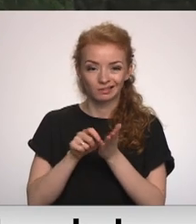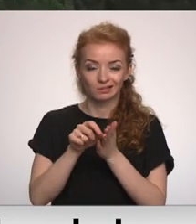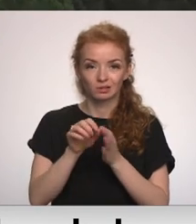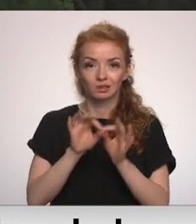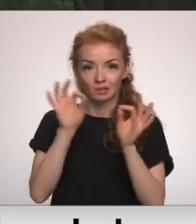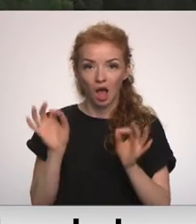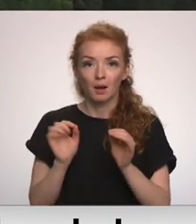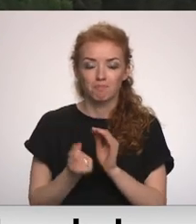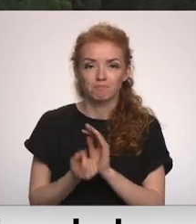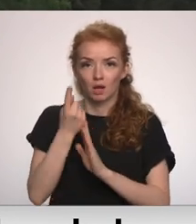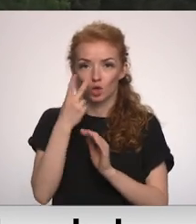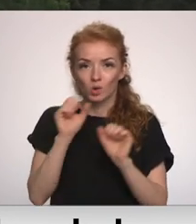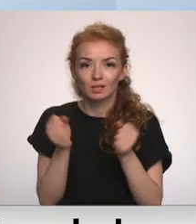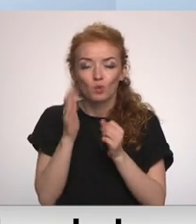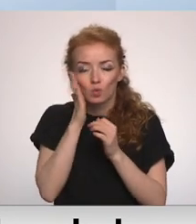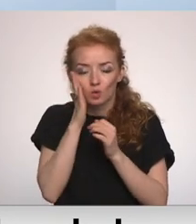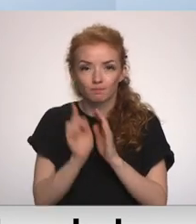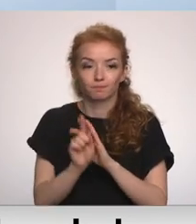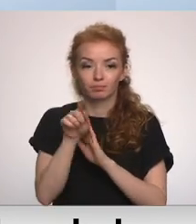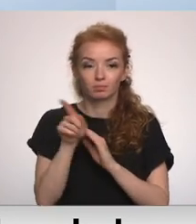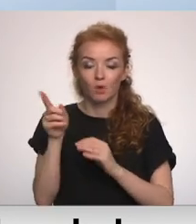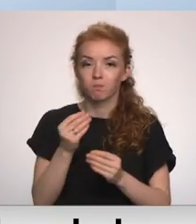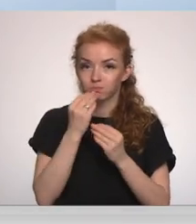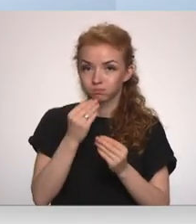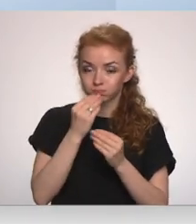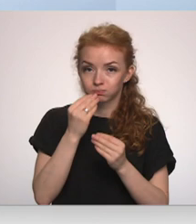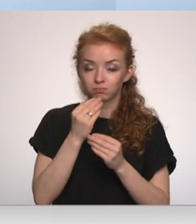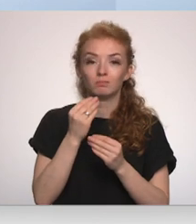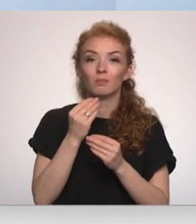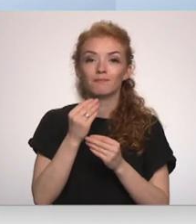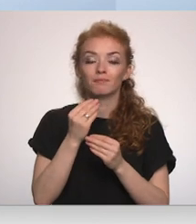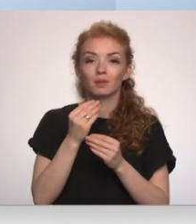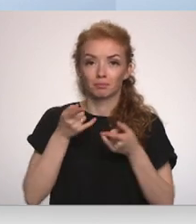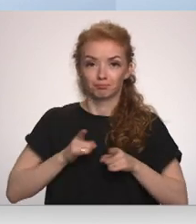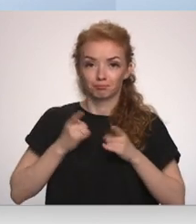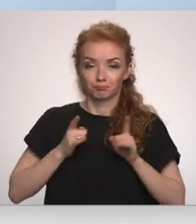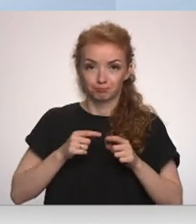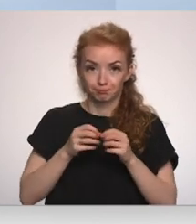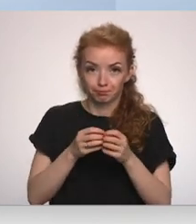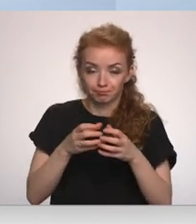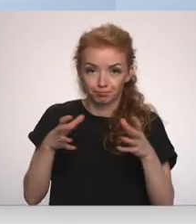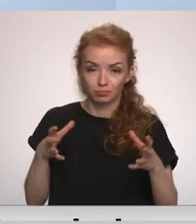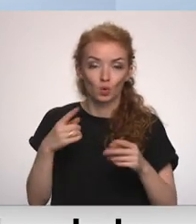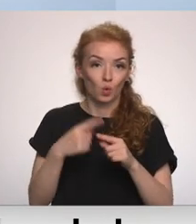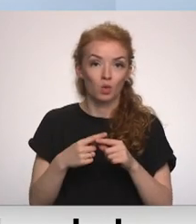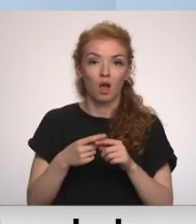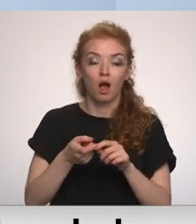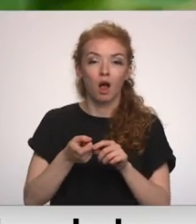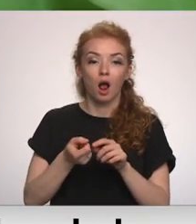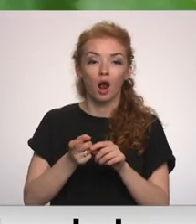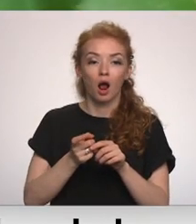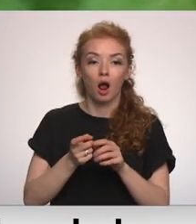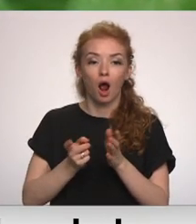no ziemošanas vietām. Viņas barojās, viņas pārojās, un pašam kartupelim